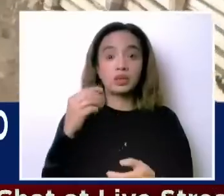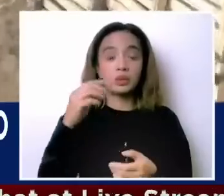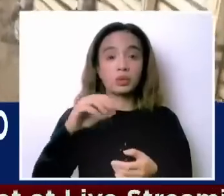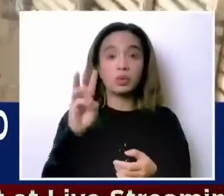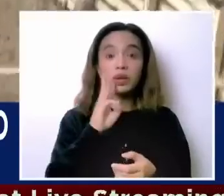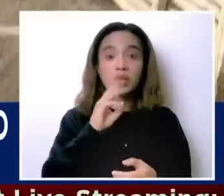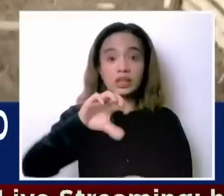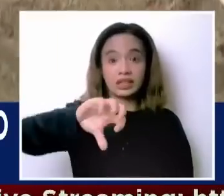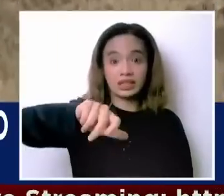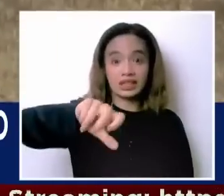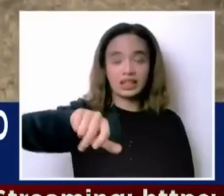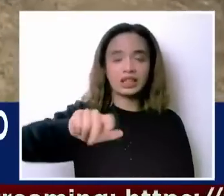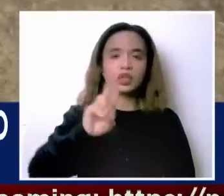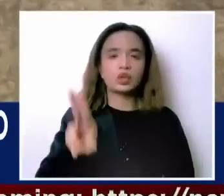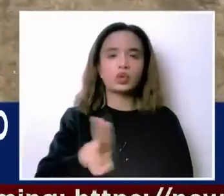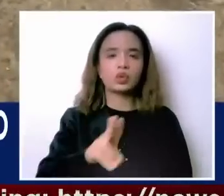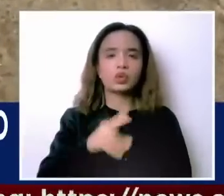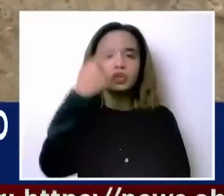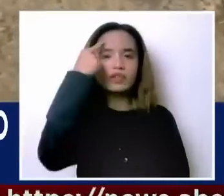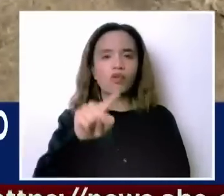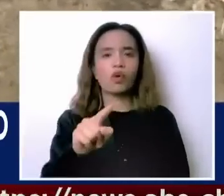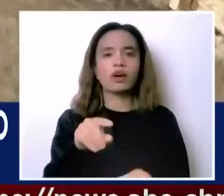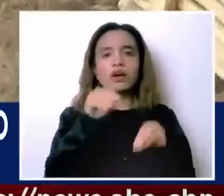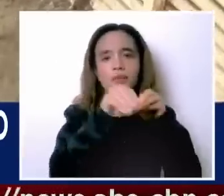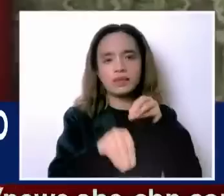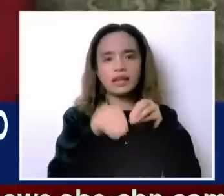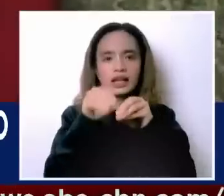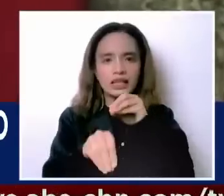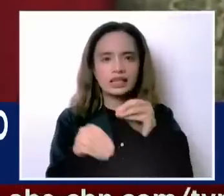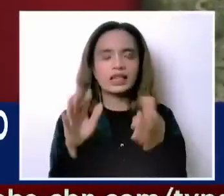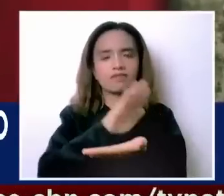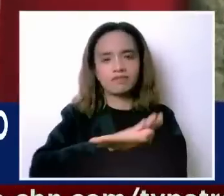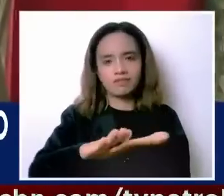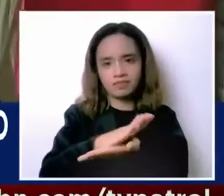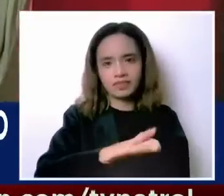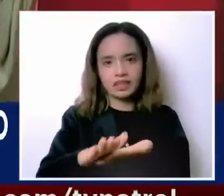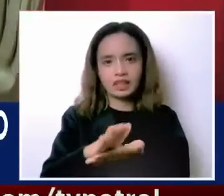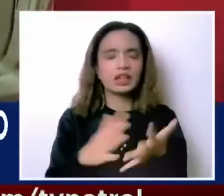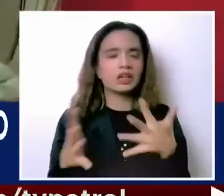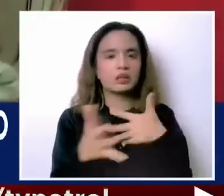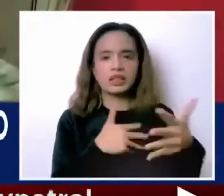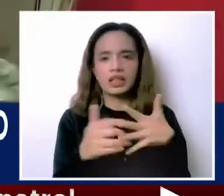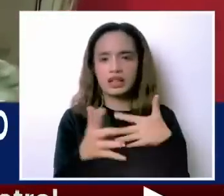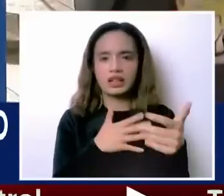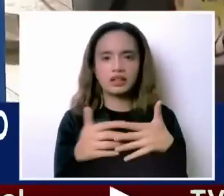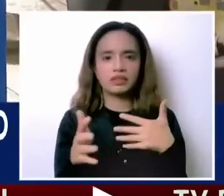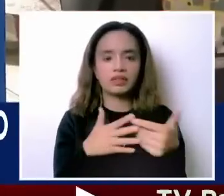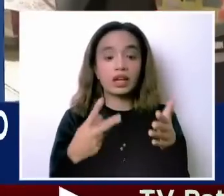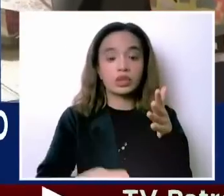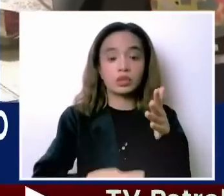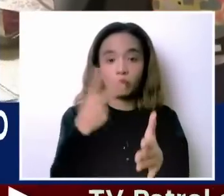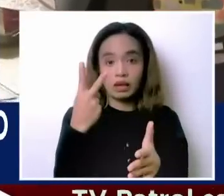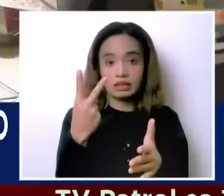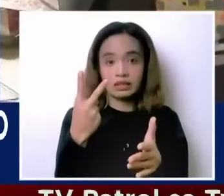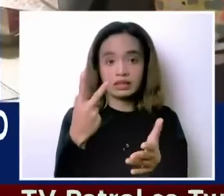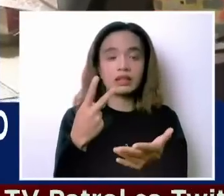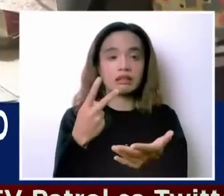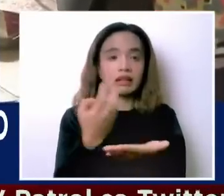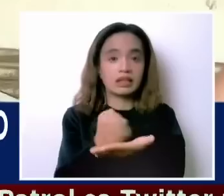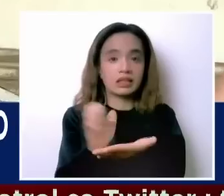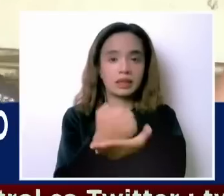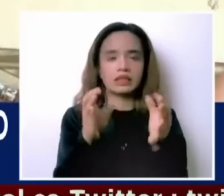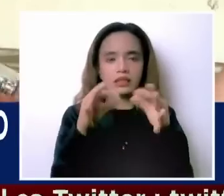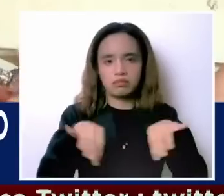ginagamit na lamang nilang pandilig sa halaman at panghugas. Di bali na raw na doble ang gastos basta ligtas ang kanyang